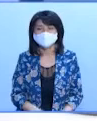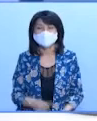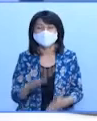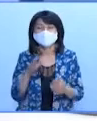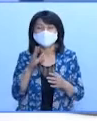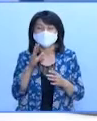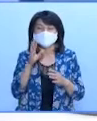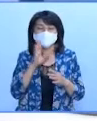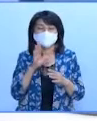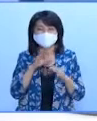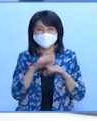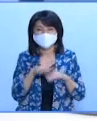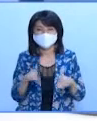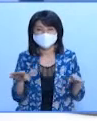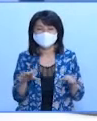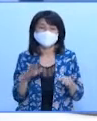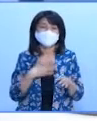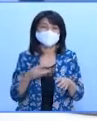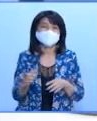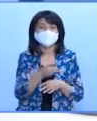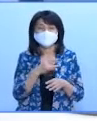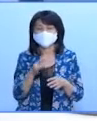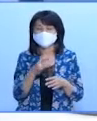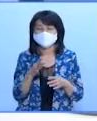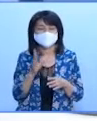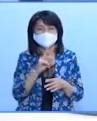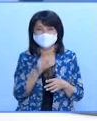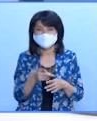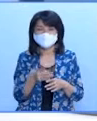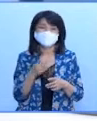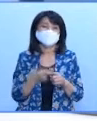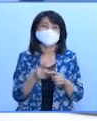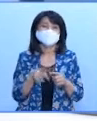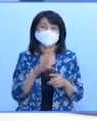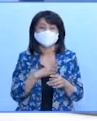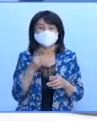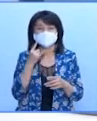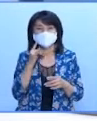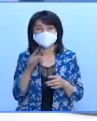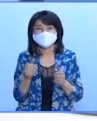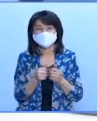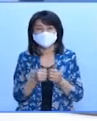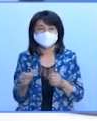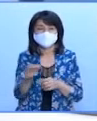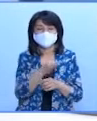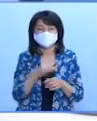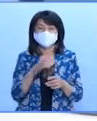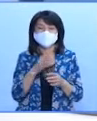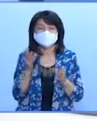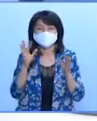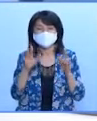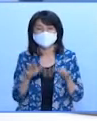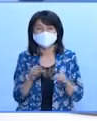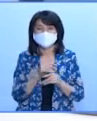Подтопление талыми водами нашему региону не грозит. Снег на территории Приртышья и приграничных районах соседних областей растаял. Первая